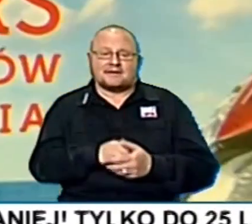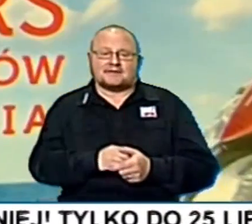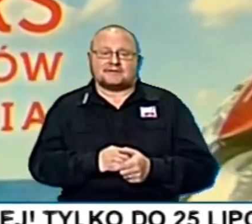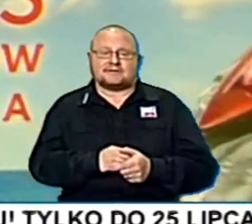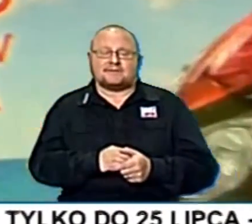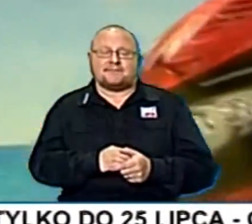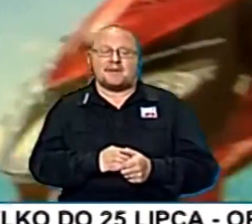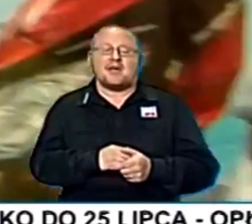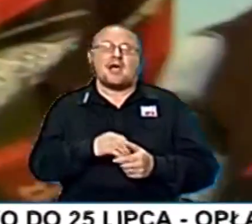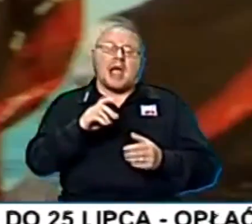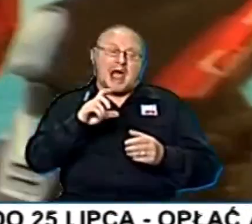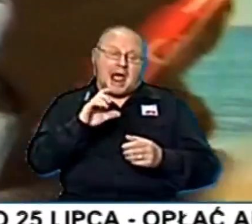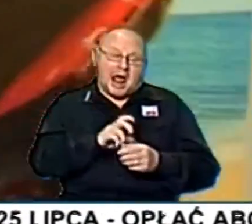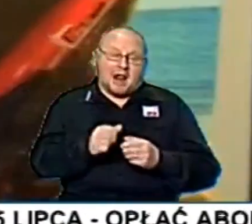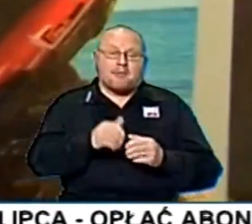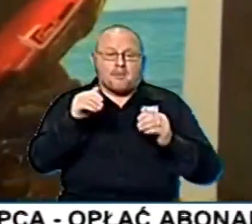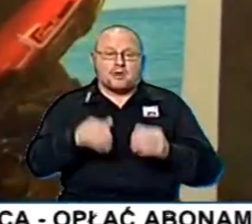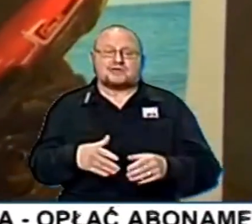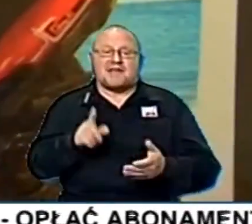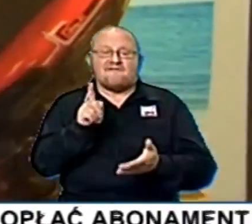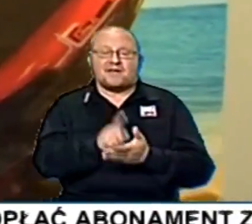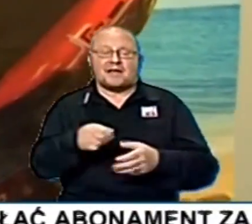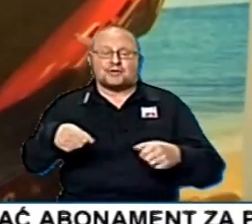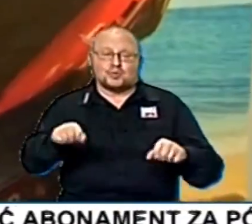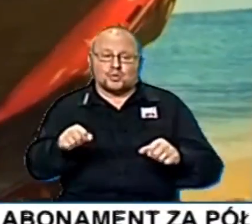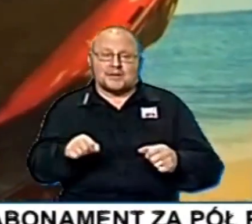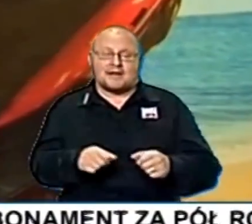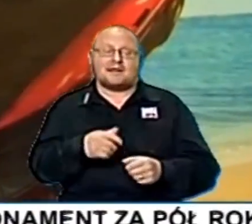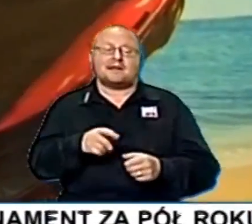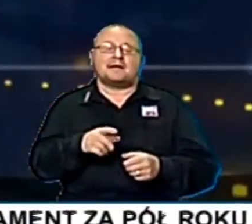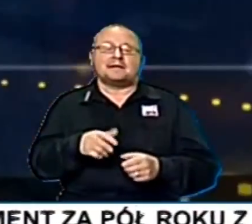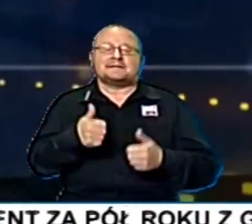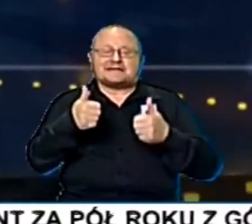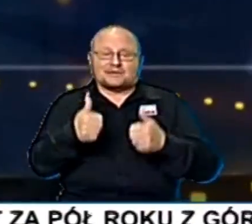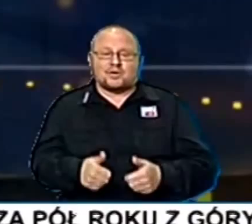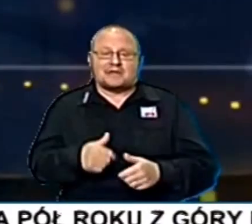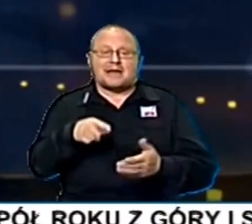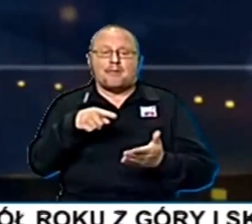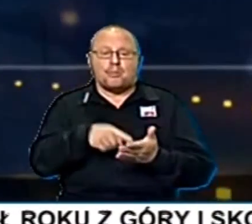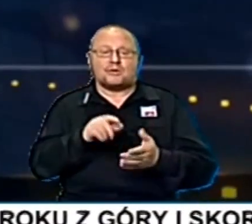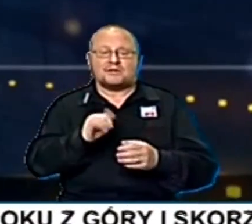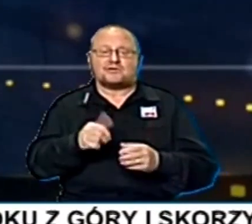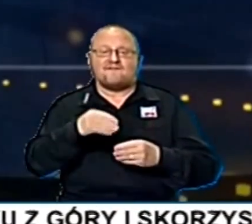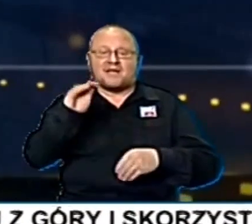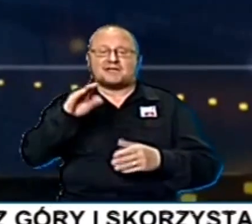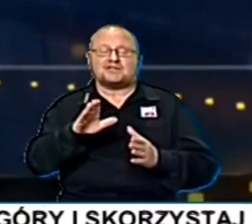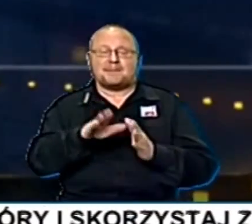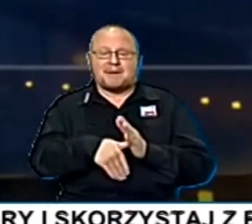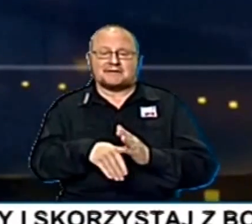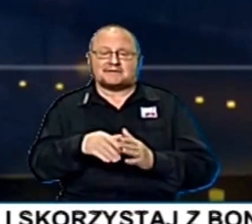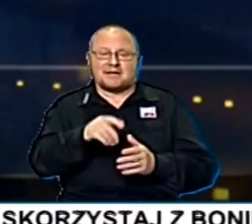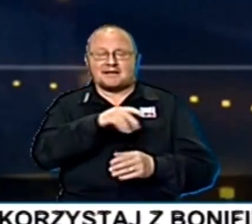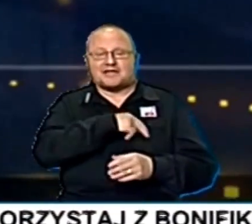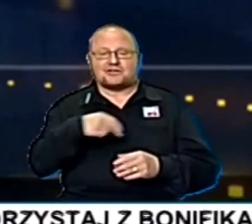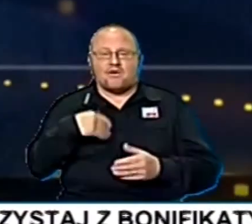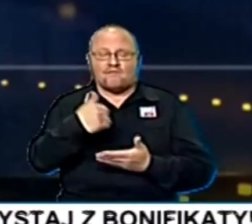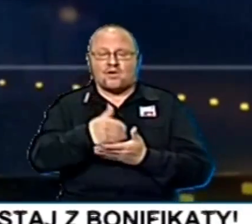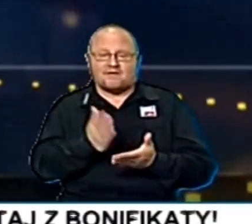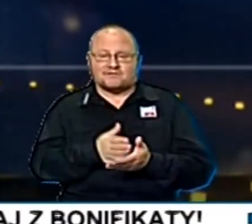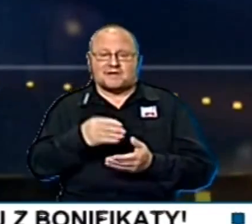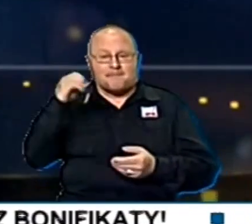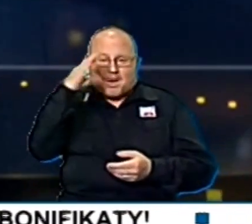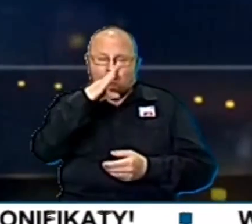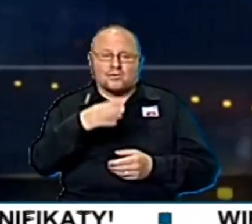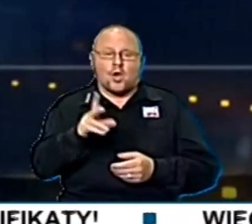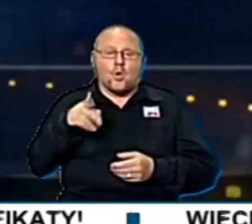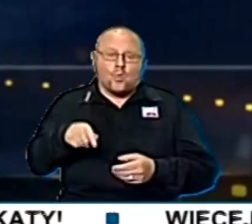lubią. A nawet można wygrać skuter. Stacjonarne punkty poboru krwi są w większych miastach województwa łódzkiego, m.in. w